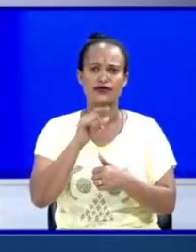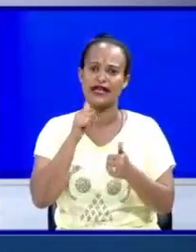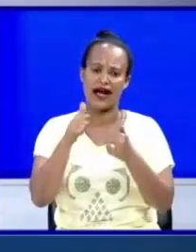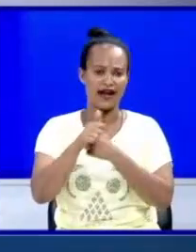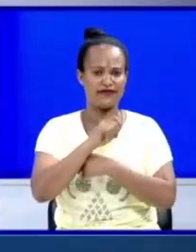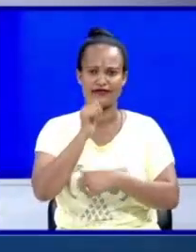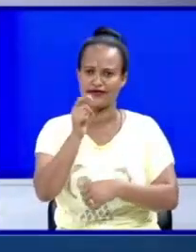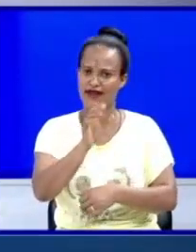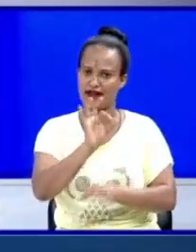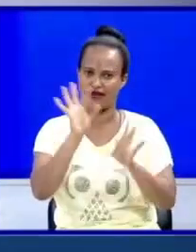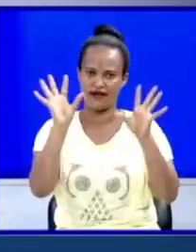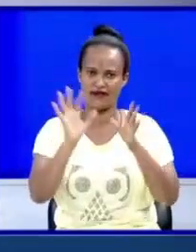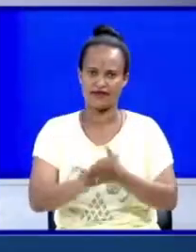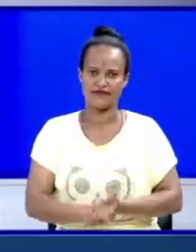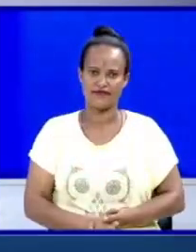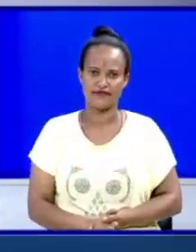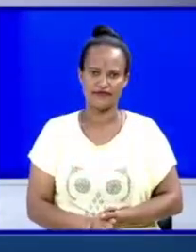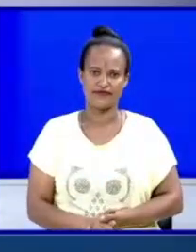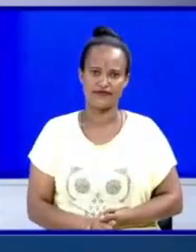ኢለ